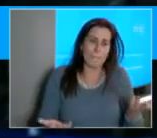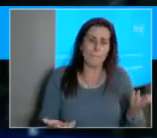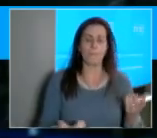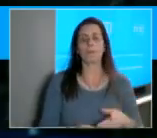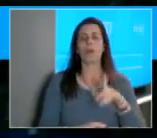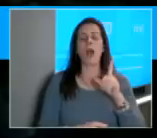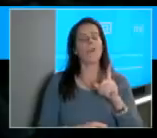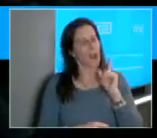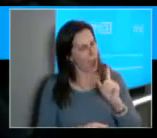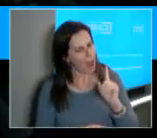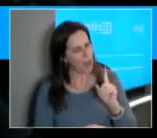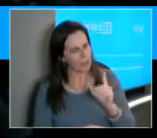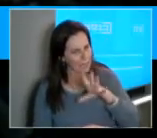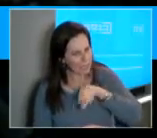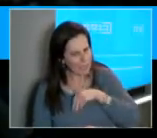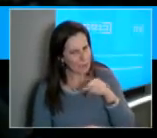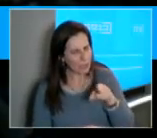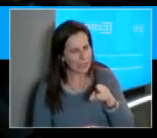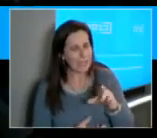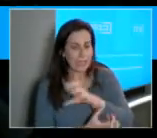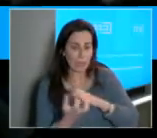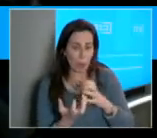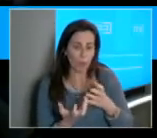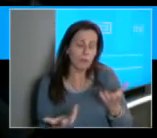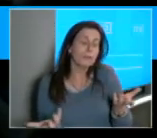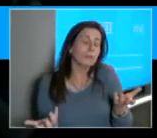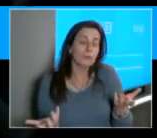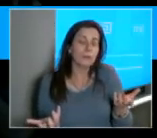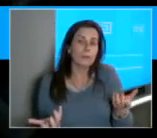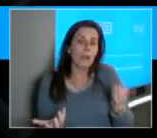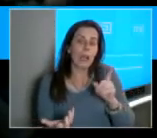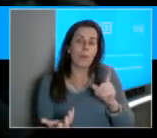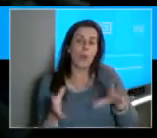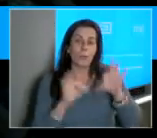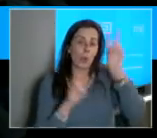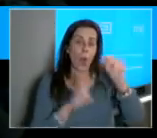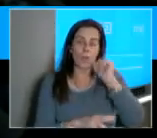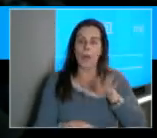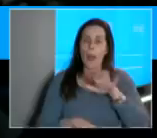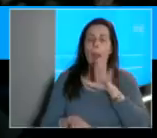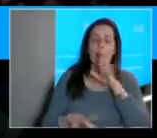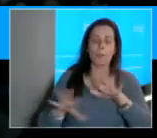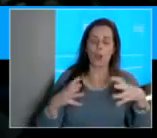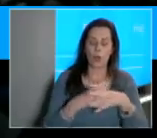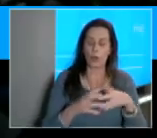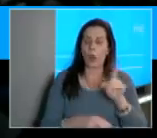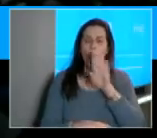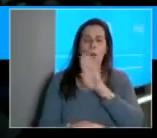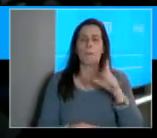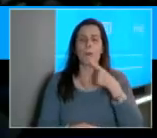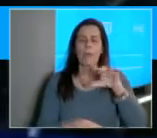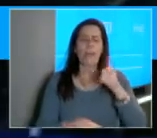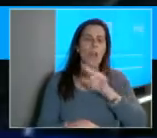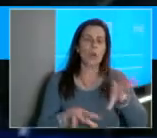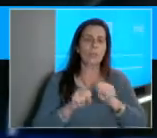הבייס. אבל תסכים איתי שזה הסתבכות מוגבלת, כי הם לא יבואו להצביע לכחול לבן. הבעיה שממשלת אחדות עם גנץ היא לא מה נתניהו אומר על סיפוח